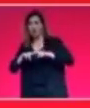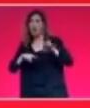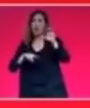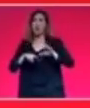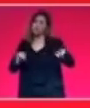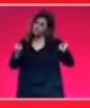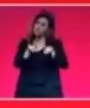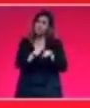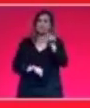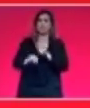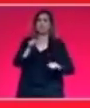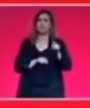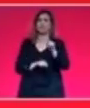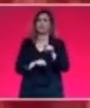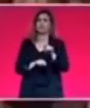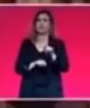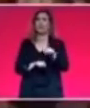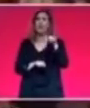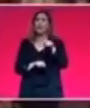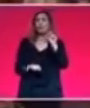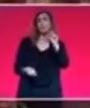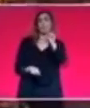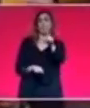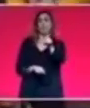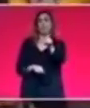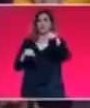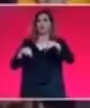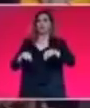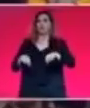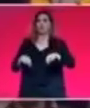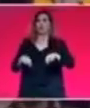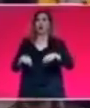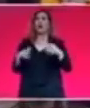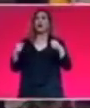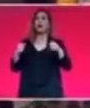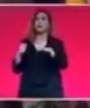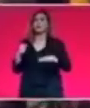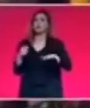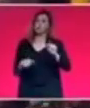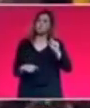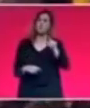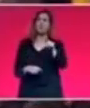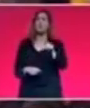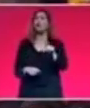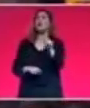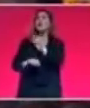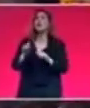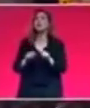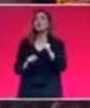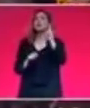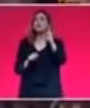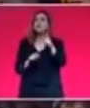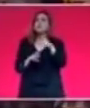μας. Αυτό, συντρόφισσες και σύντροφοι, είναι το μήνυμα που στέρνουμε απόψε εδώ από το γαλάτσι για τη διαμόρφωση μιας πλατιάς